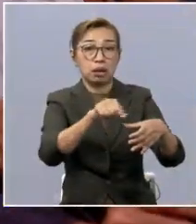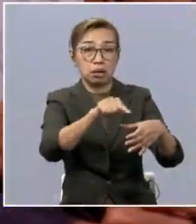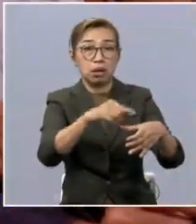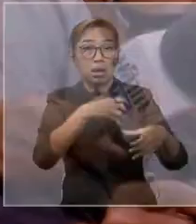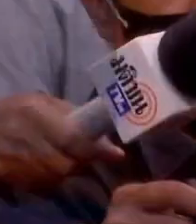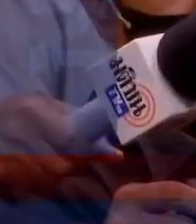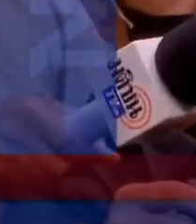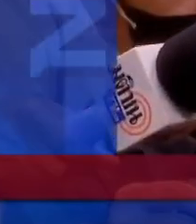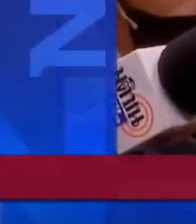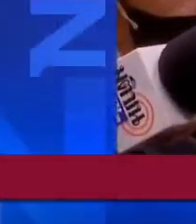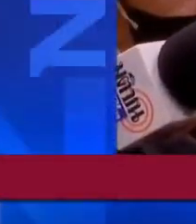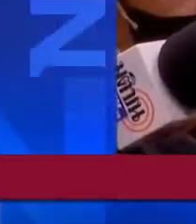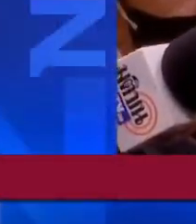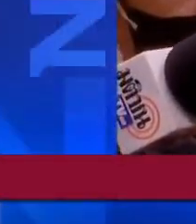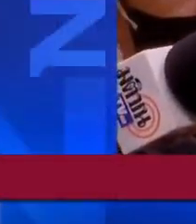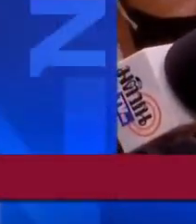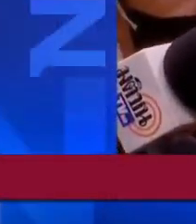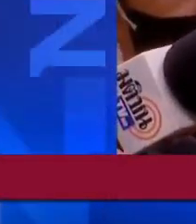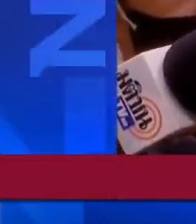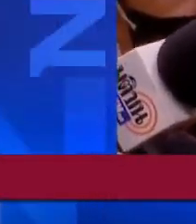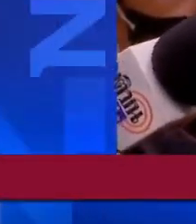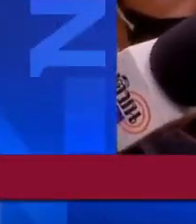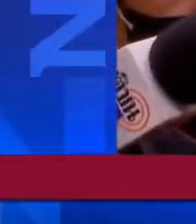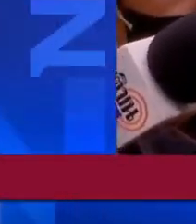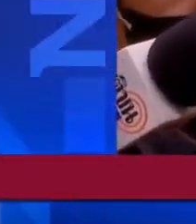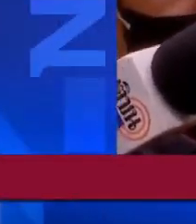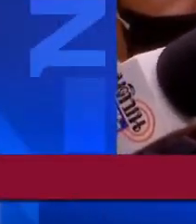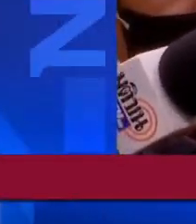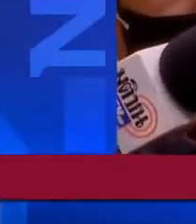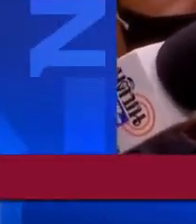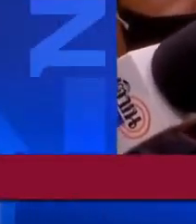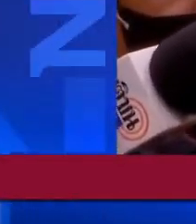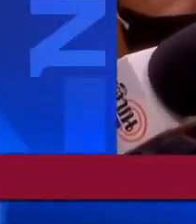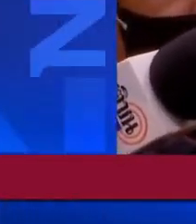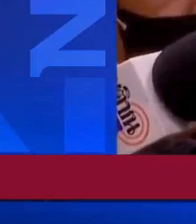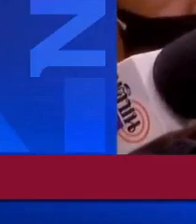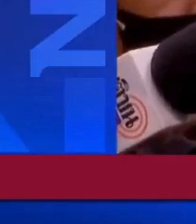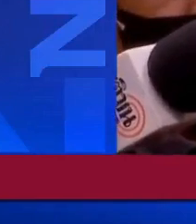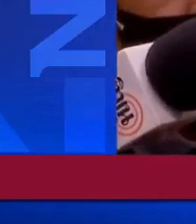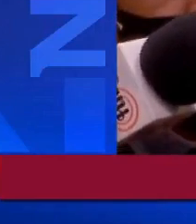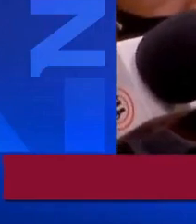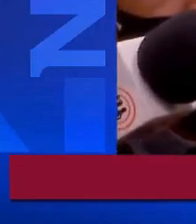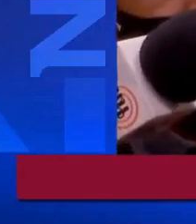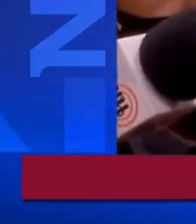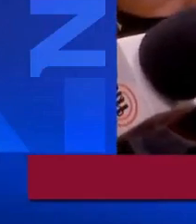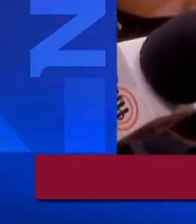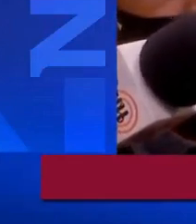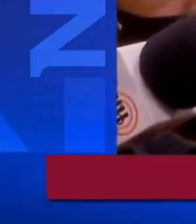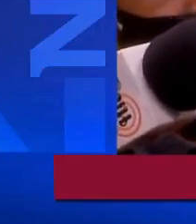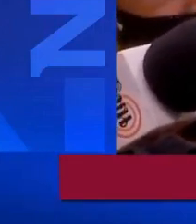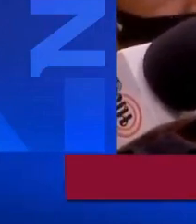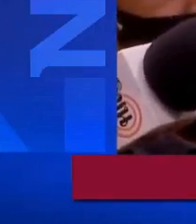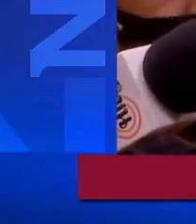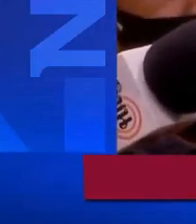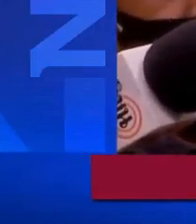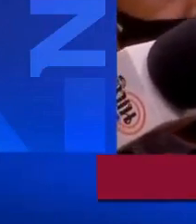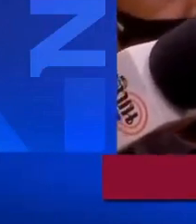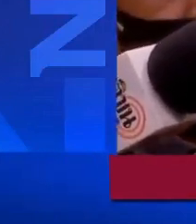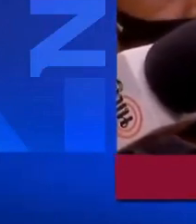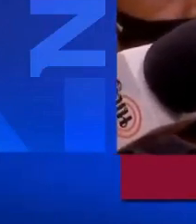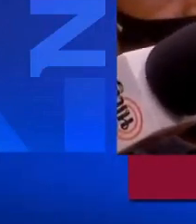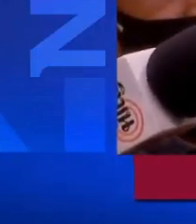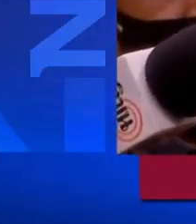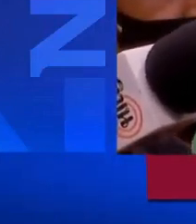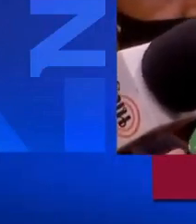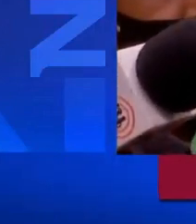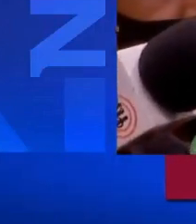จะให้อุ๊งอิ๊งเป็นนายกเนี่ยต้องชนะแลนด์สไลด์แล้วมันต้องได้ตัวเลขโอ้โหต้องไปแตะถึงนู่นนะครับ376 ครับ แล้วไปถามส